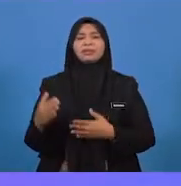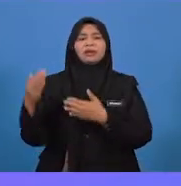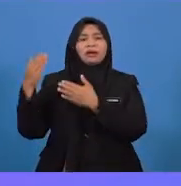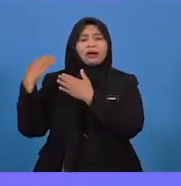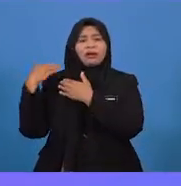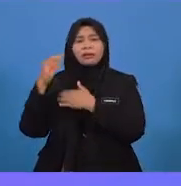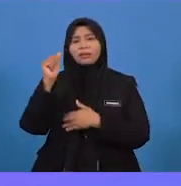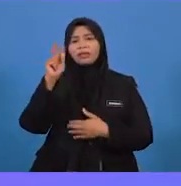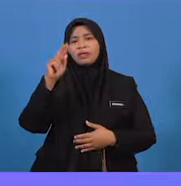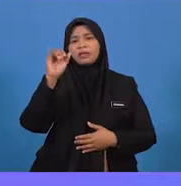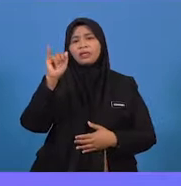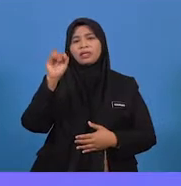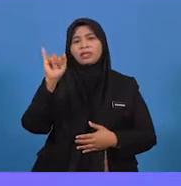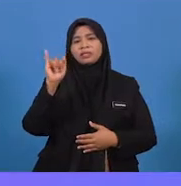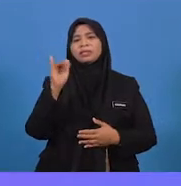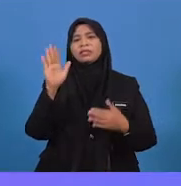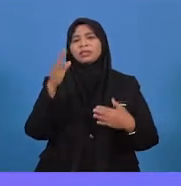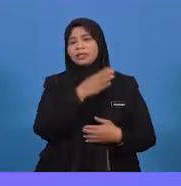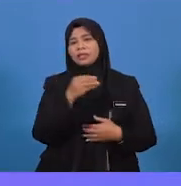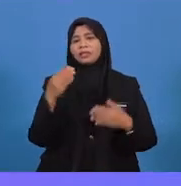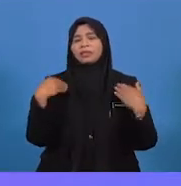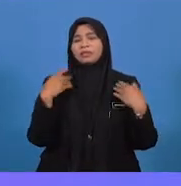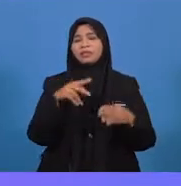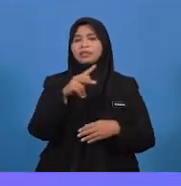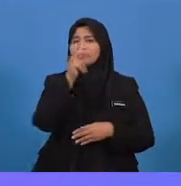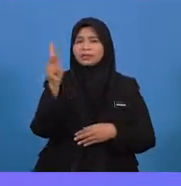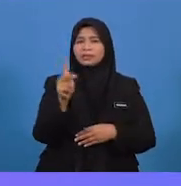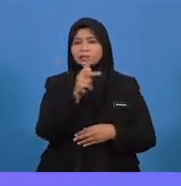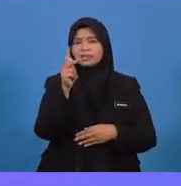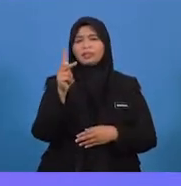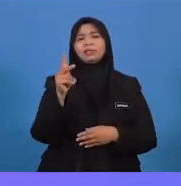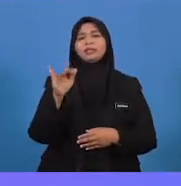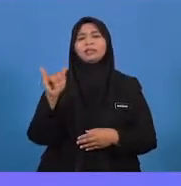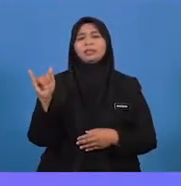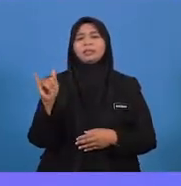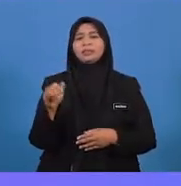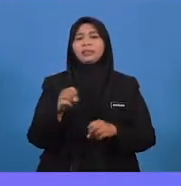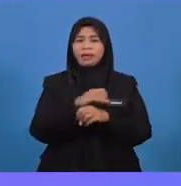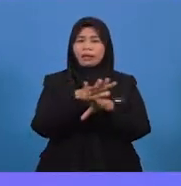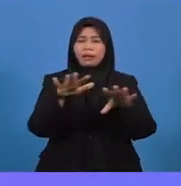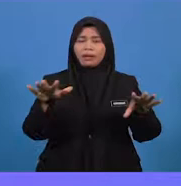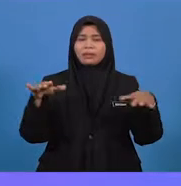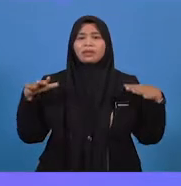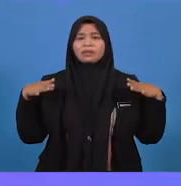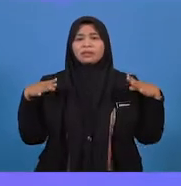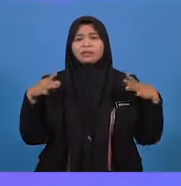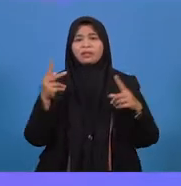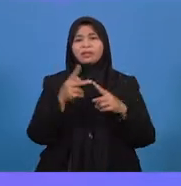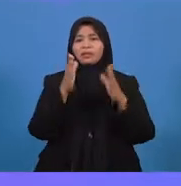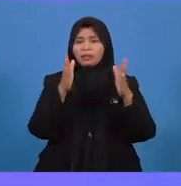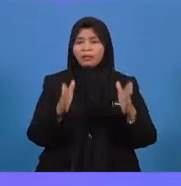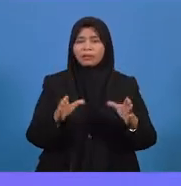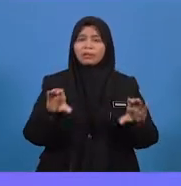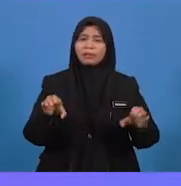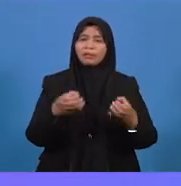dan berada di sekelilingnya, C. Menghamparkan sayap kepada orang yang